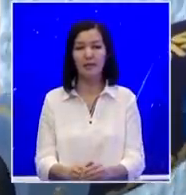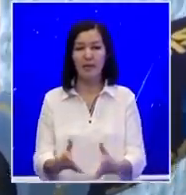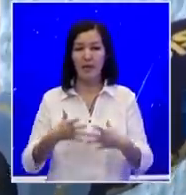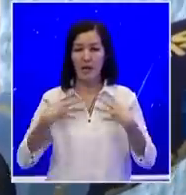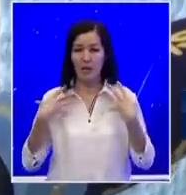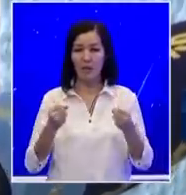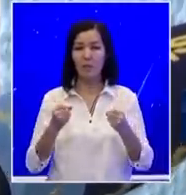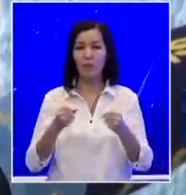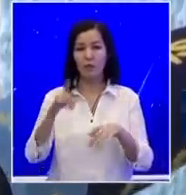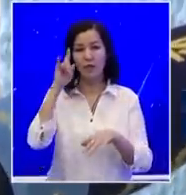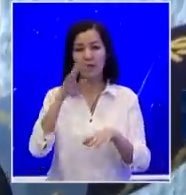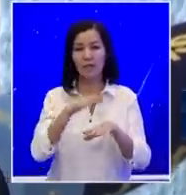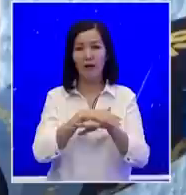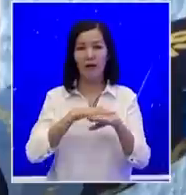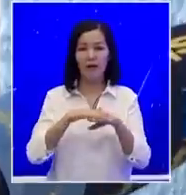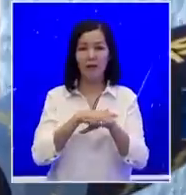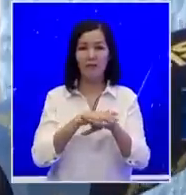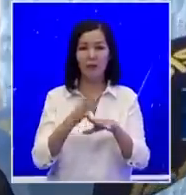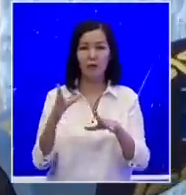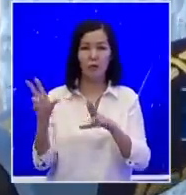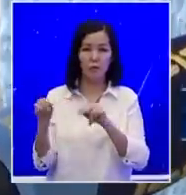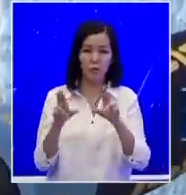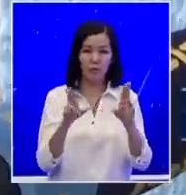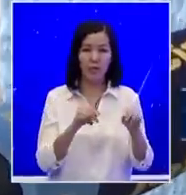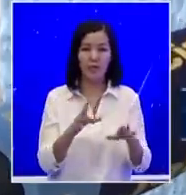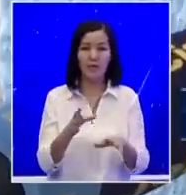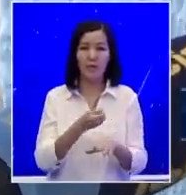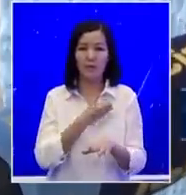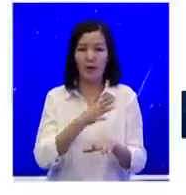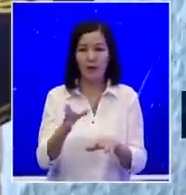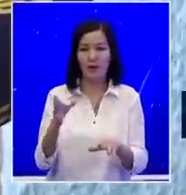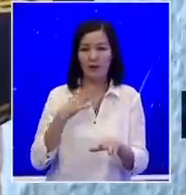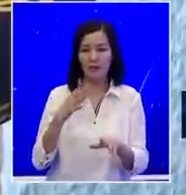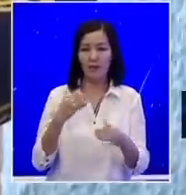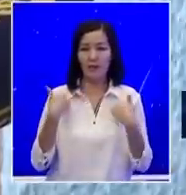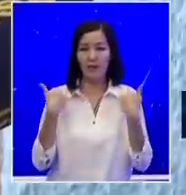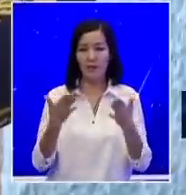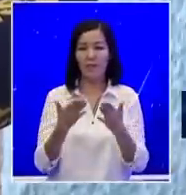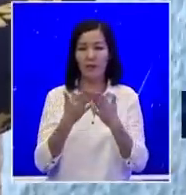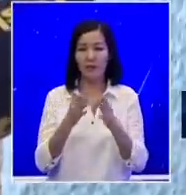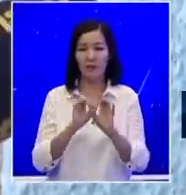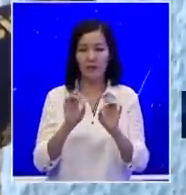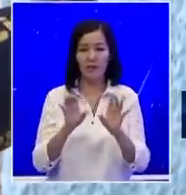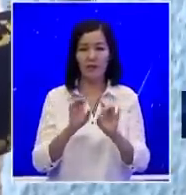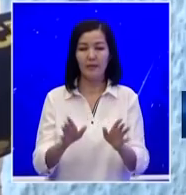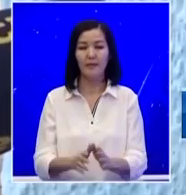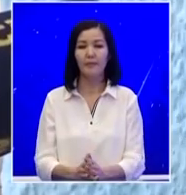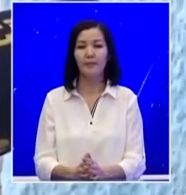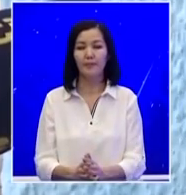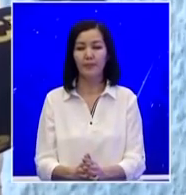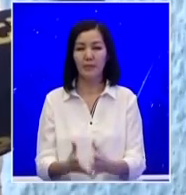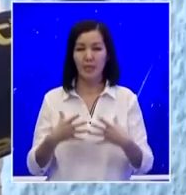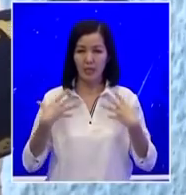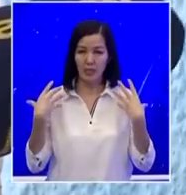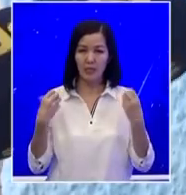қазағым асығым түсін алшыдан, құт береке кетпесін диқаншы менен малшыдан. Халқымызға аманшылық, өзімізге денсаулық